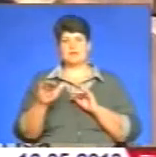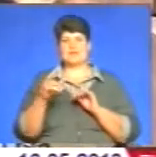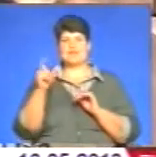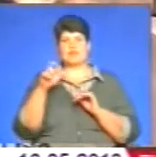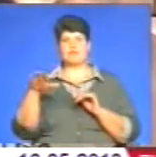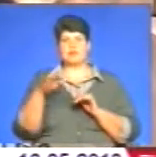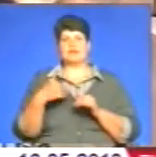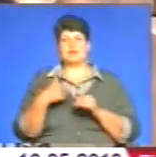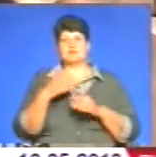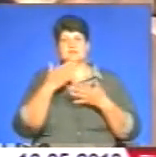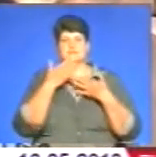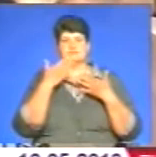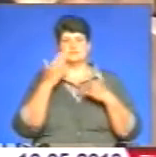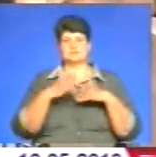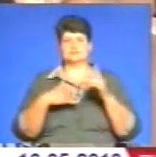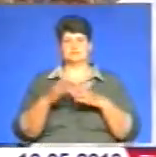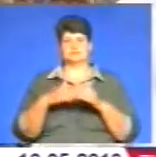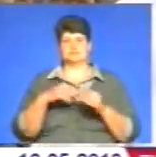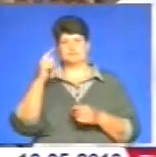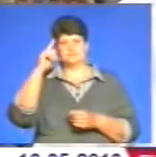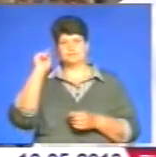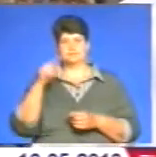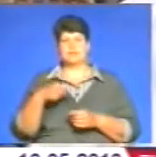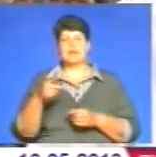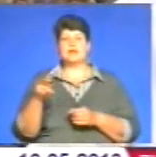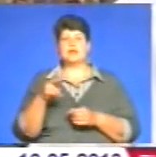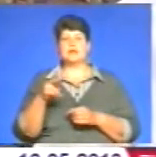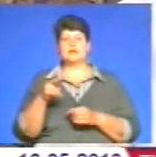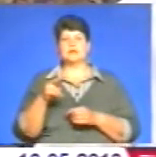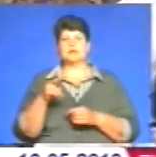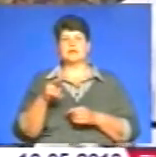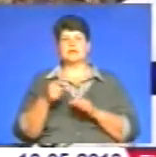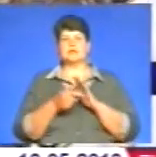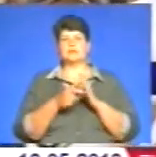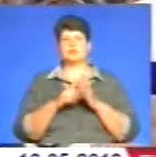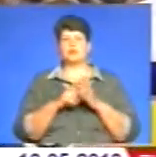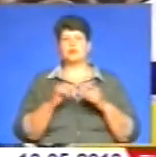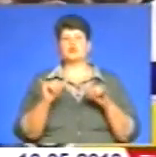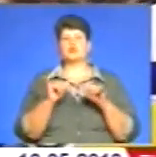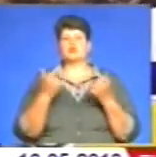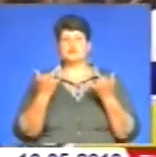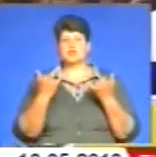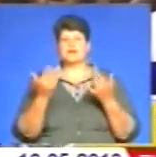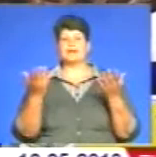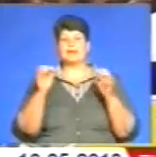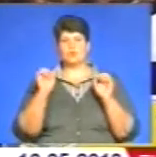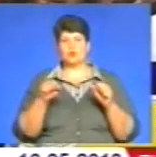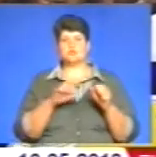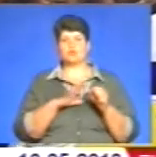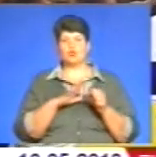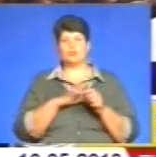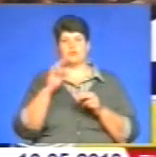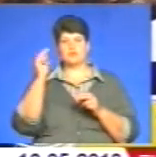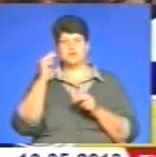поки суттєво бракує практичних навиків у лабораторію сучасних до можна було наприклад вивчати